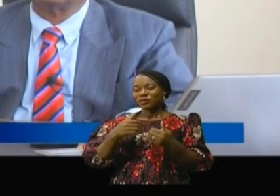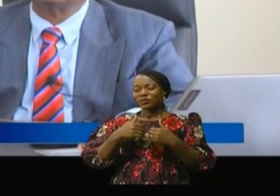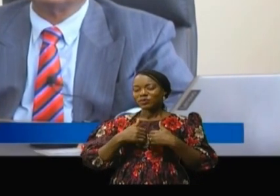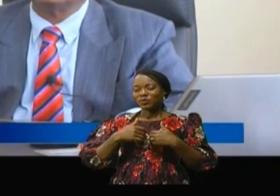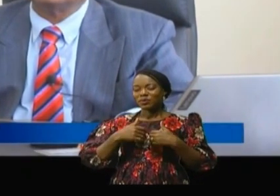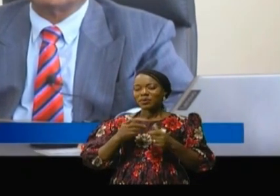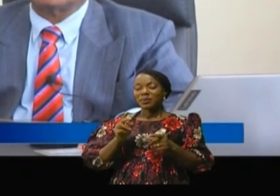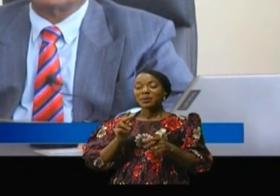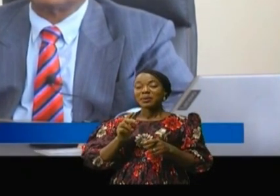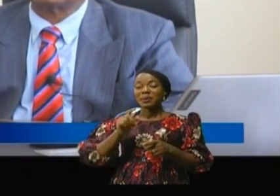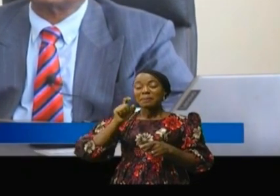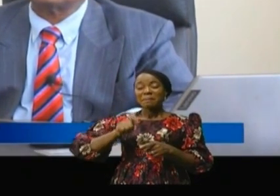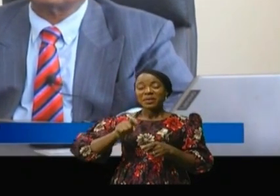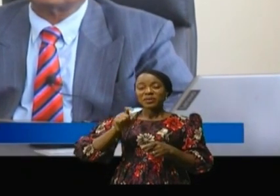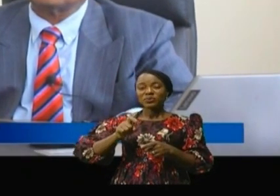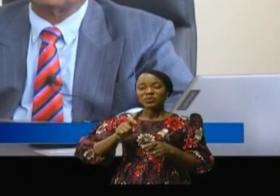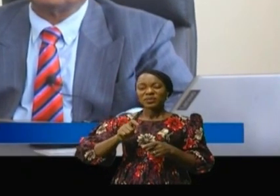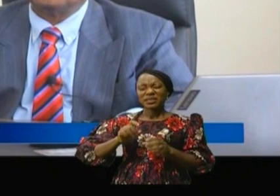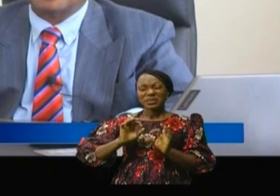impulsion.